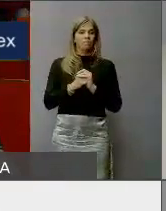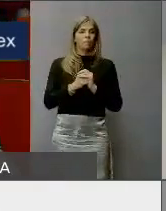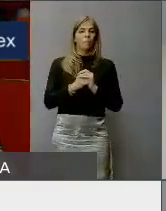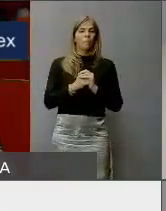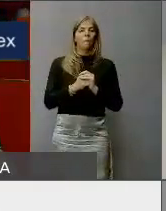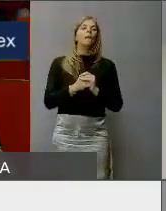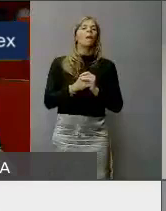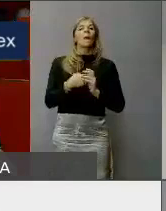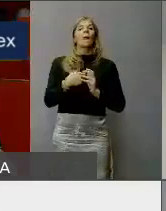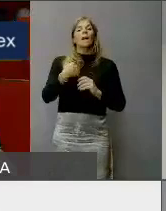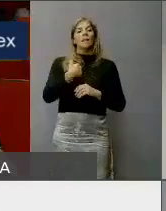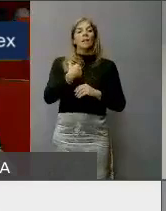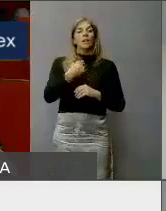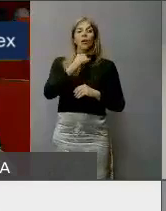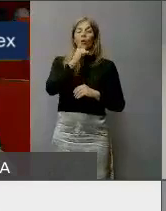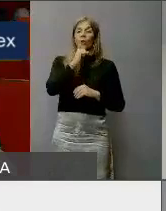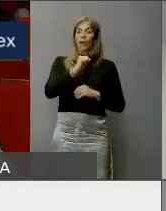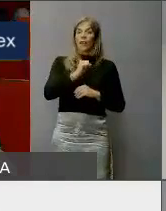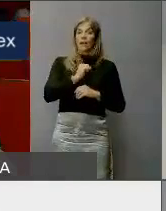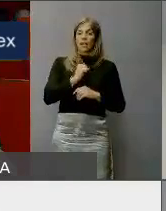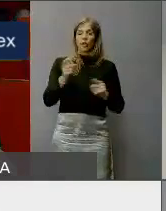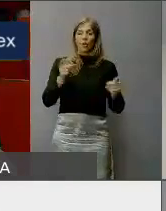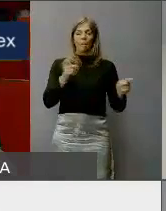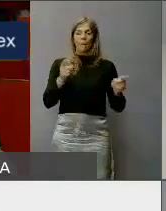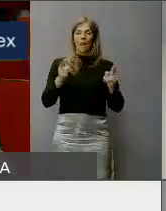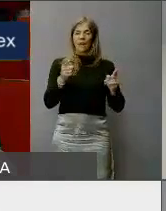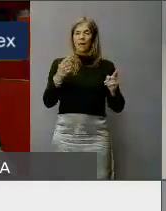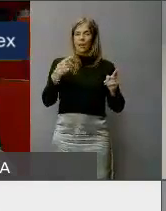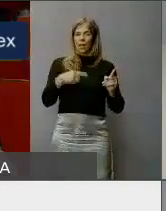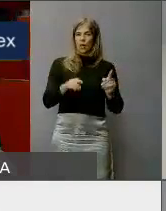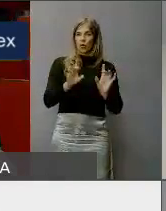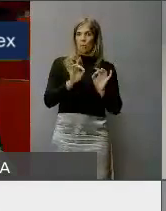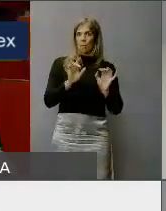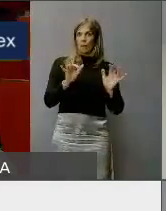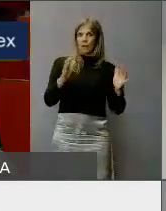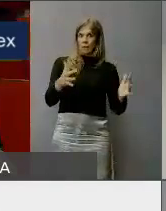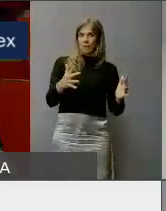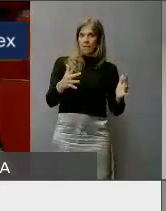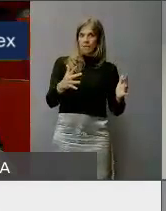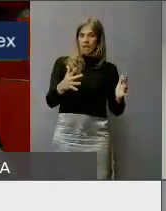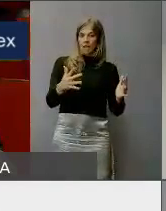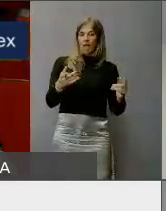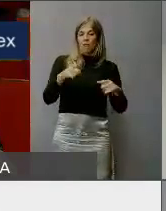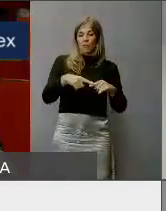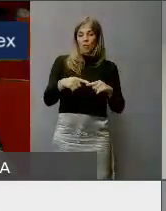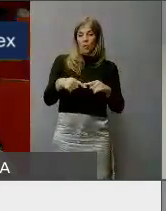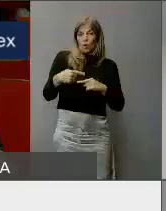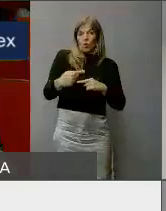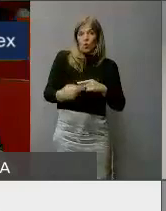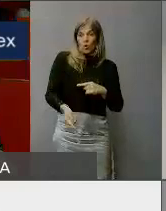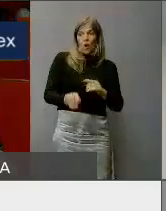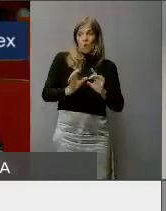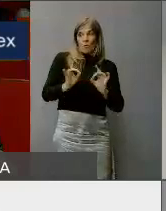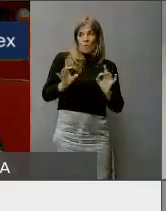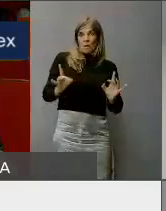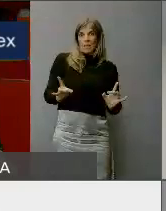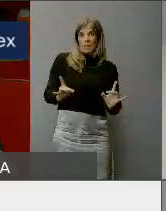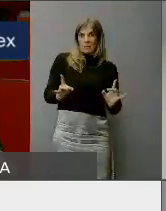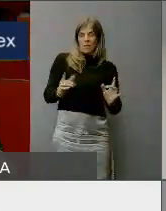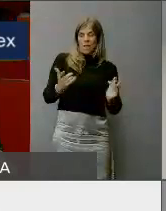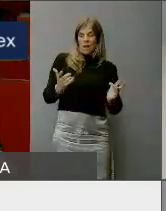che in questa pandemia e anche nel post pandemia questa amministrazione abbia data